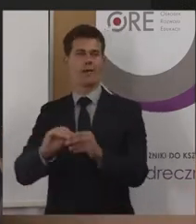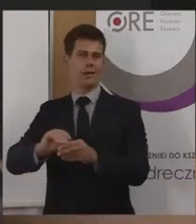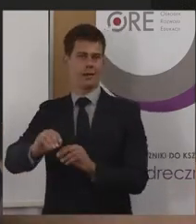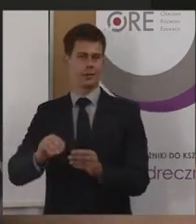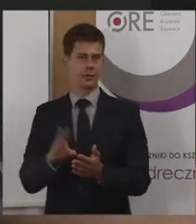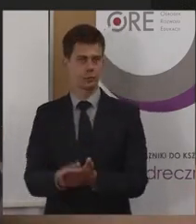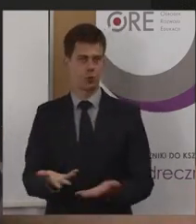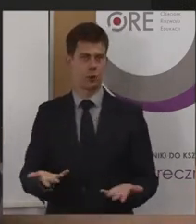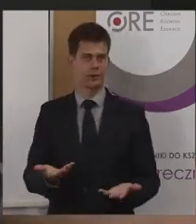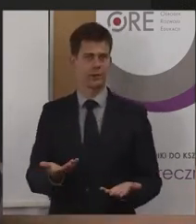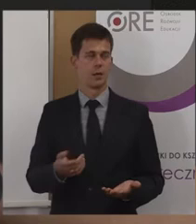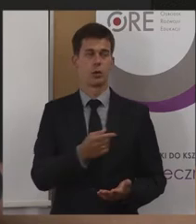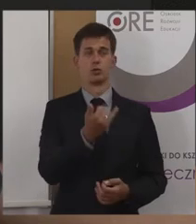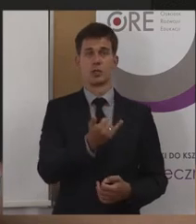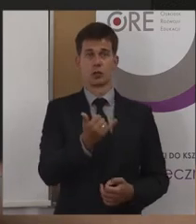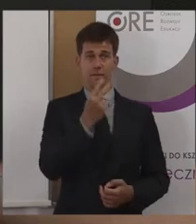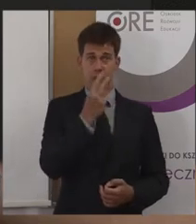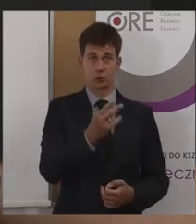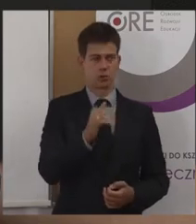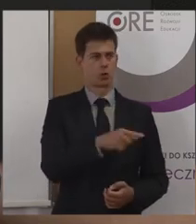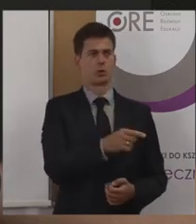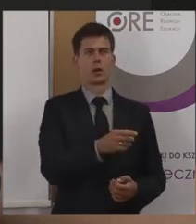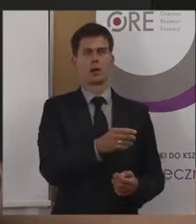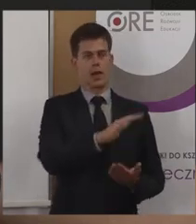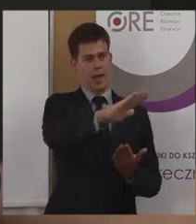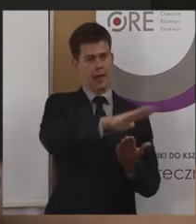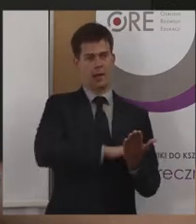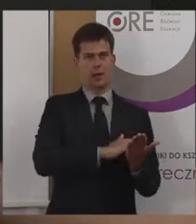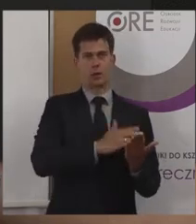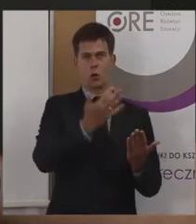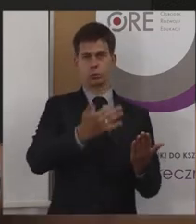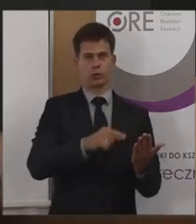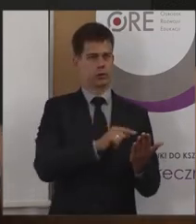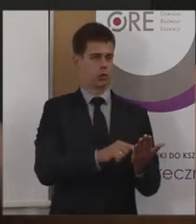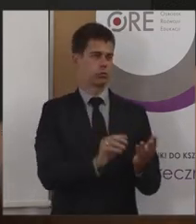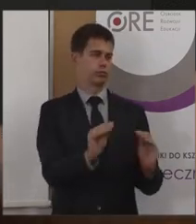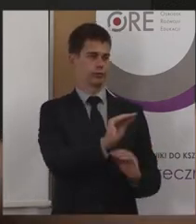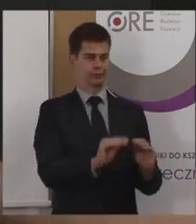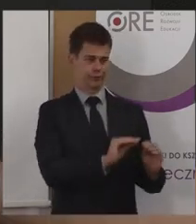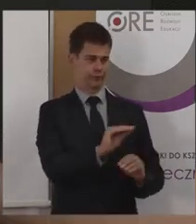na ekranie i może je układać, natomiast do prawidłowego rozwoju